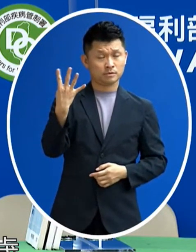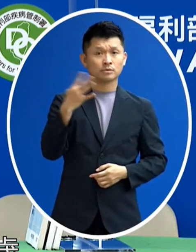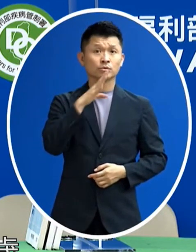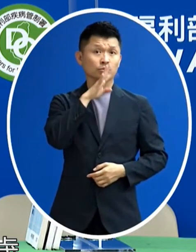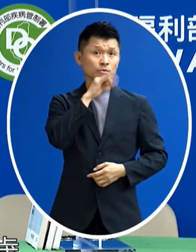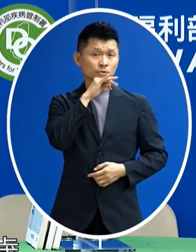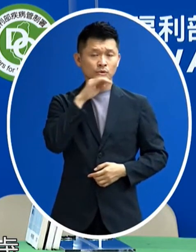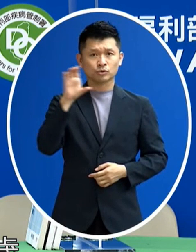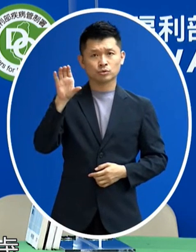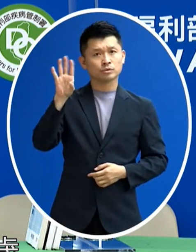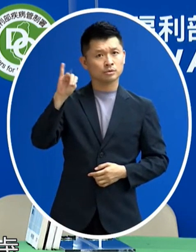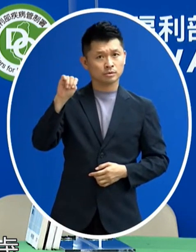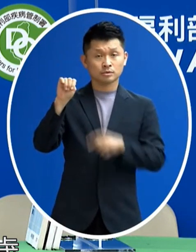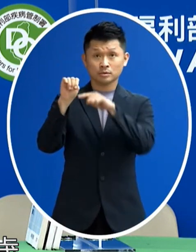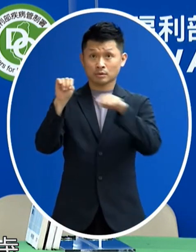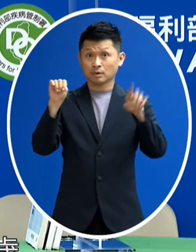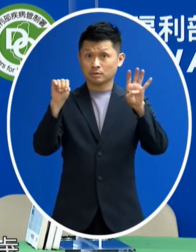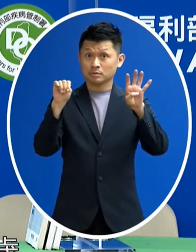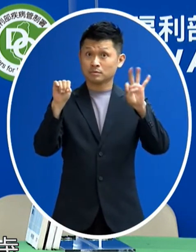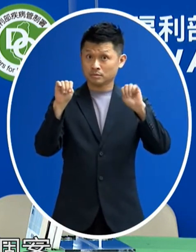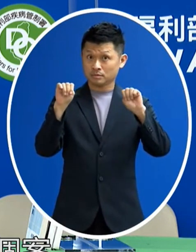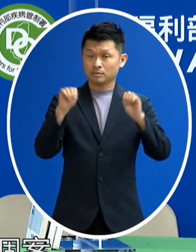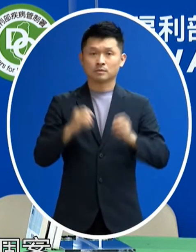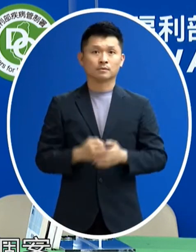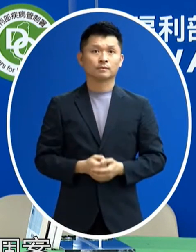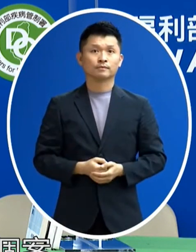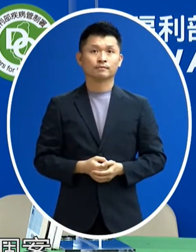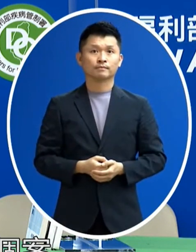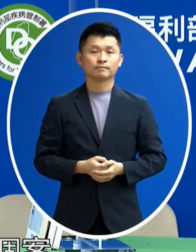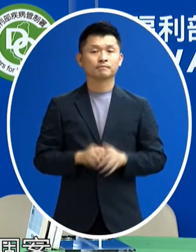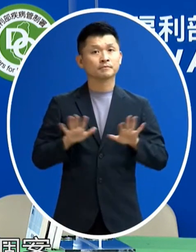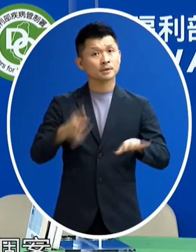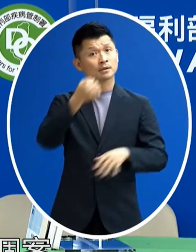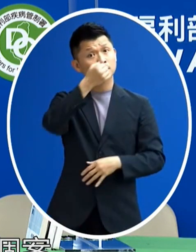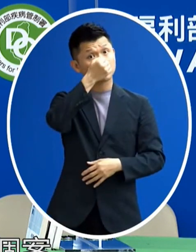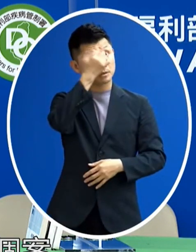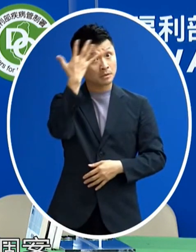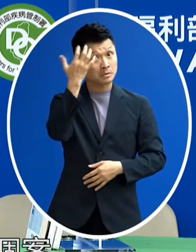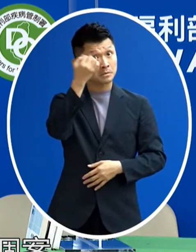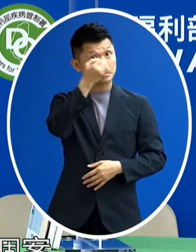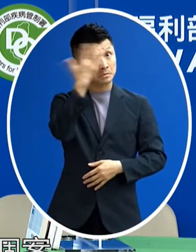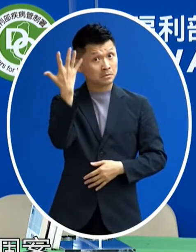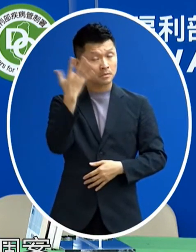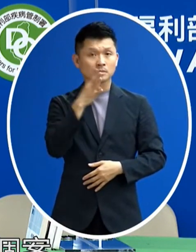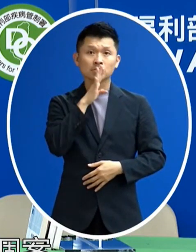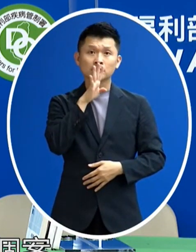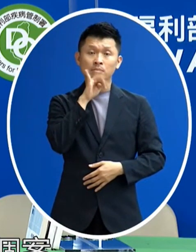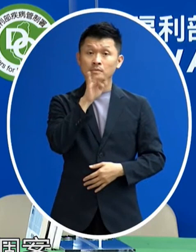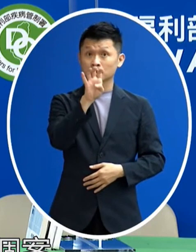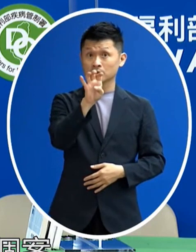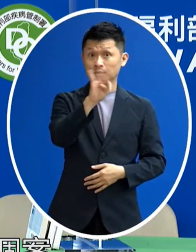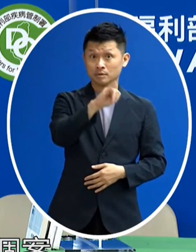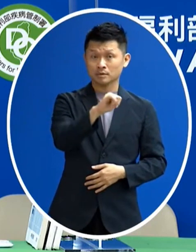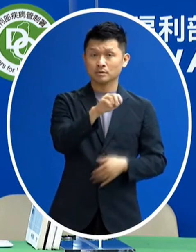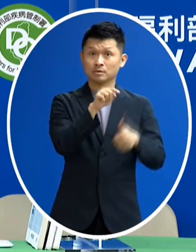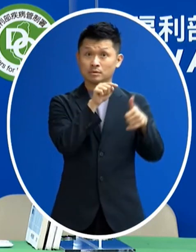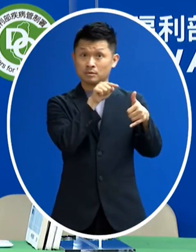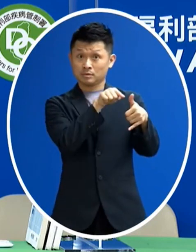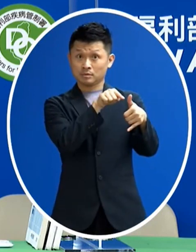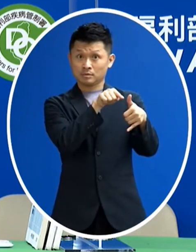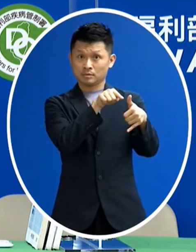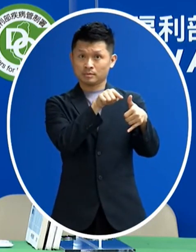年龄层还是从90多岁到40多岁。今天比较年轻的这个个案40多岁的个案